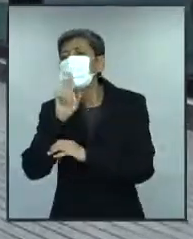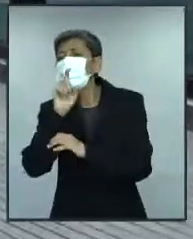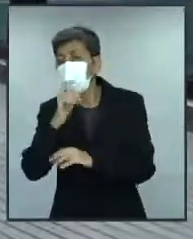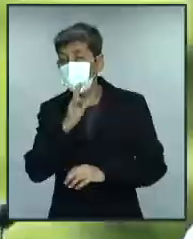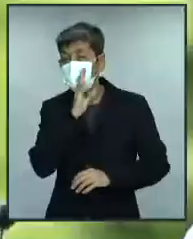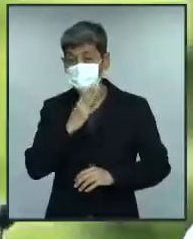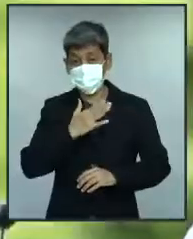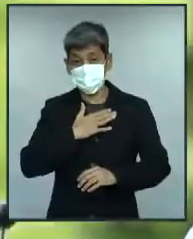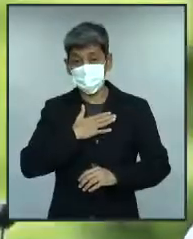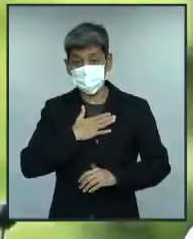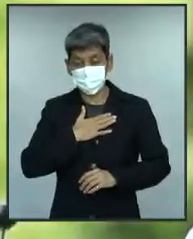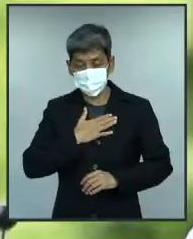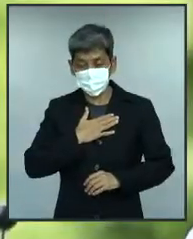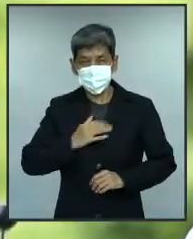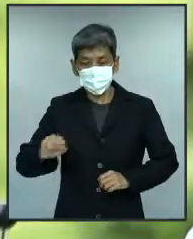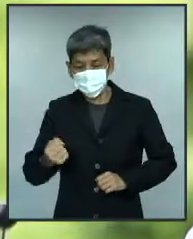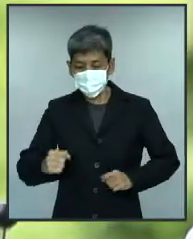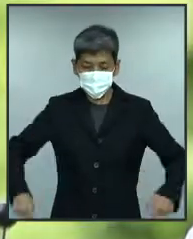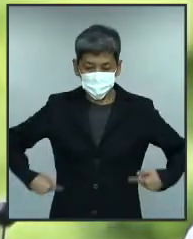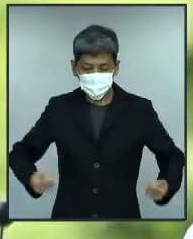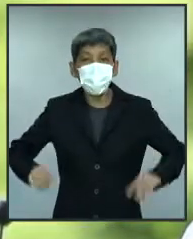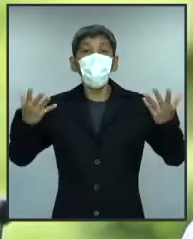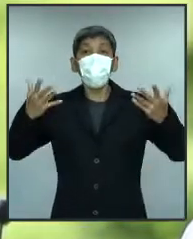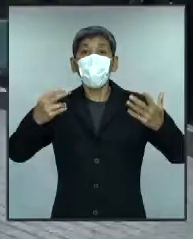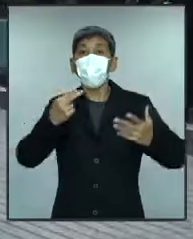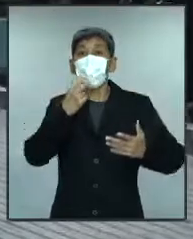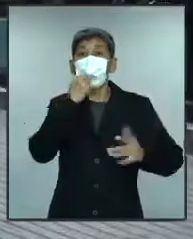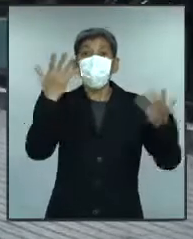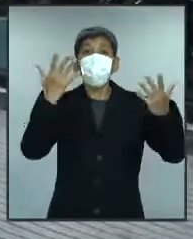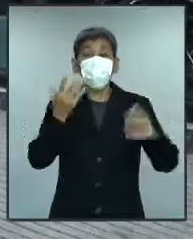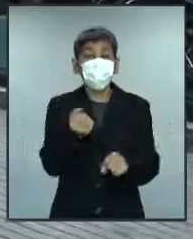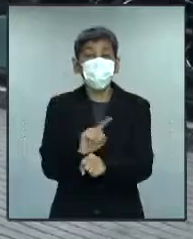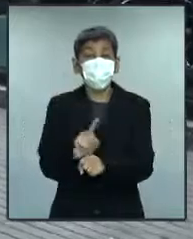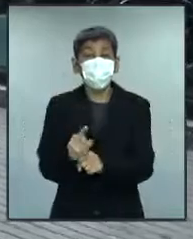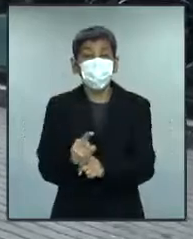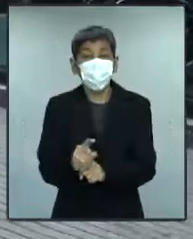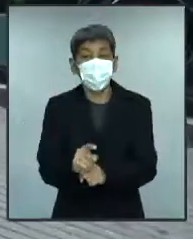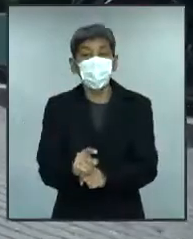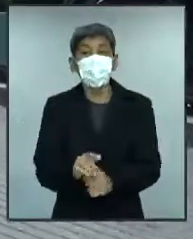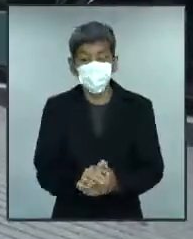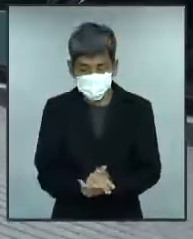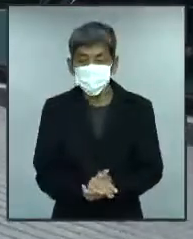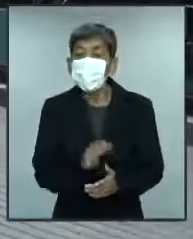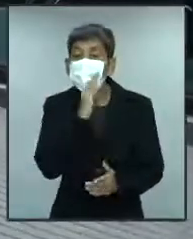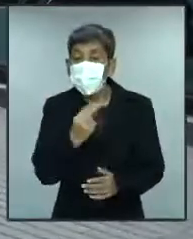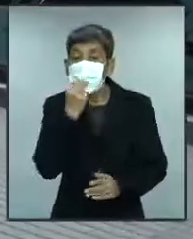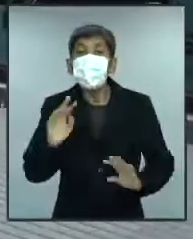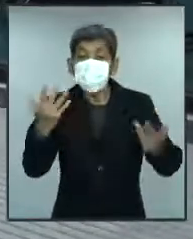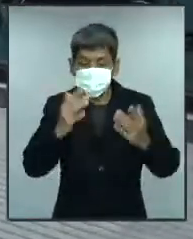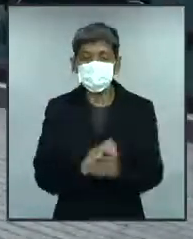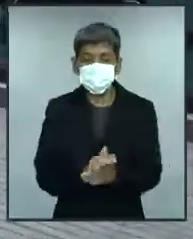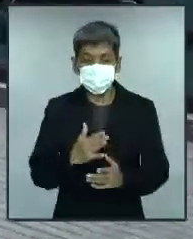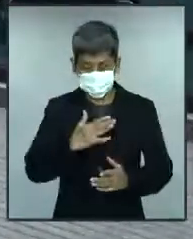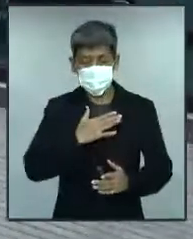หน่อยสมมติว่าขับไปเนี่ยแล้วแบตหมดไปยังไงต่อครับ แบตหมด มันปลดได้ไหม อะไรนะ ก็คือมีชาร์จด้วย ถ้าเกิดแบตหมด